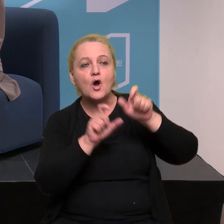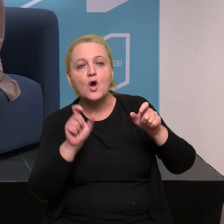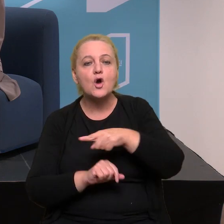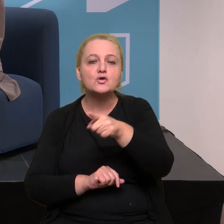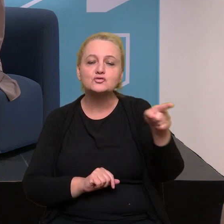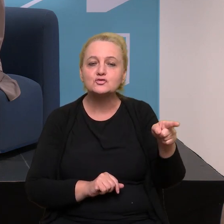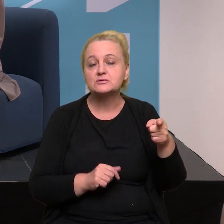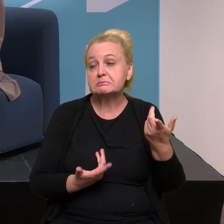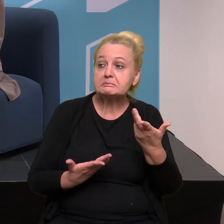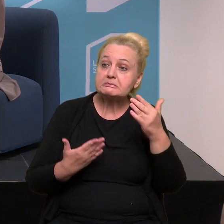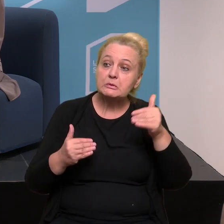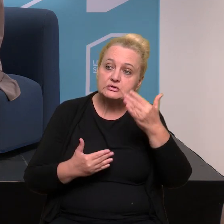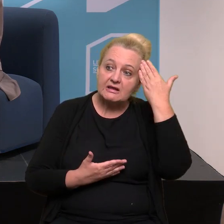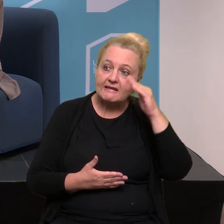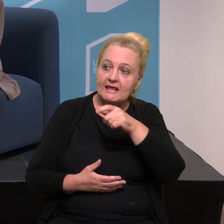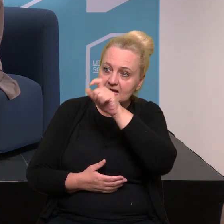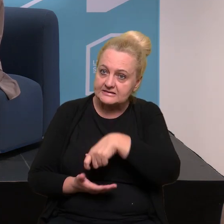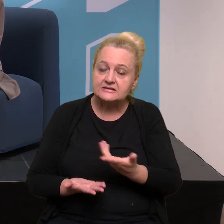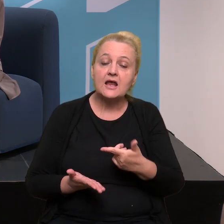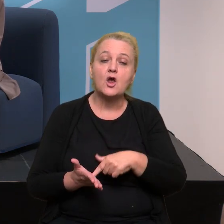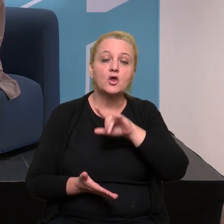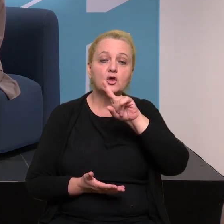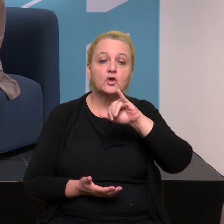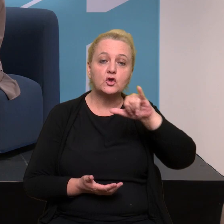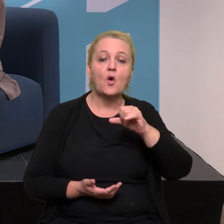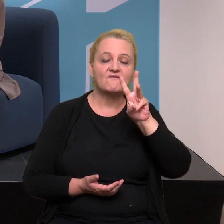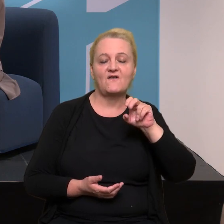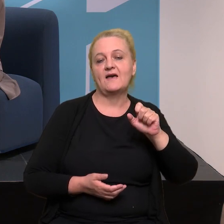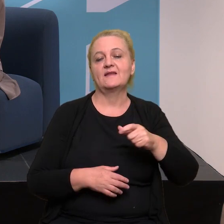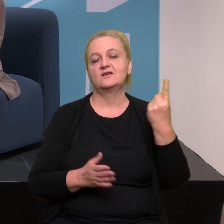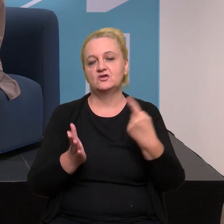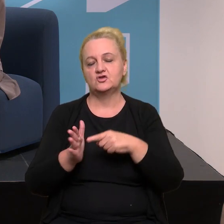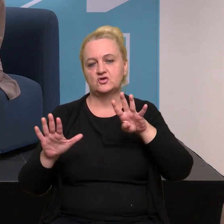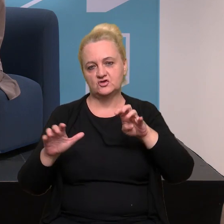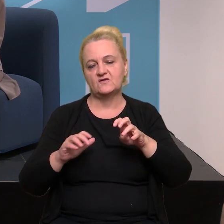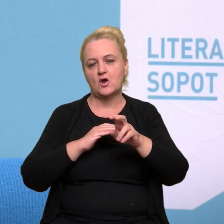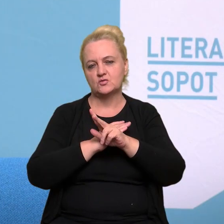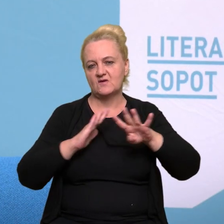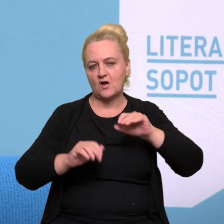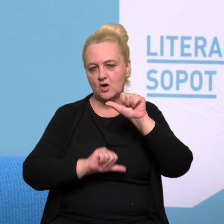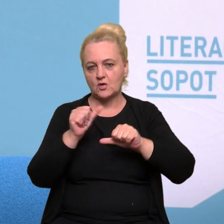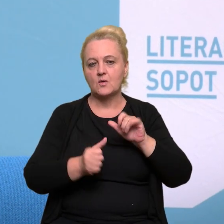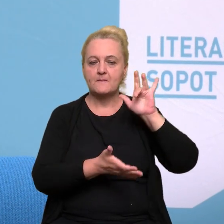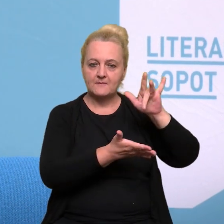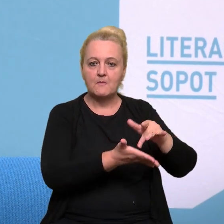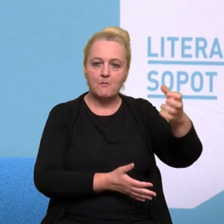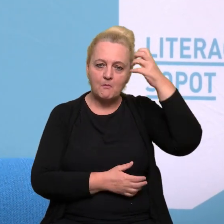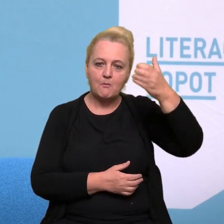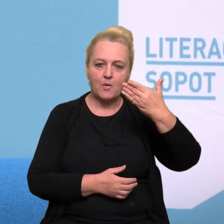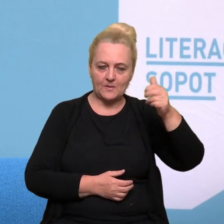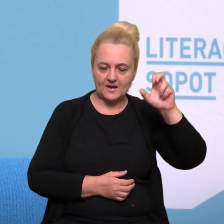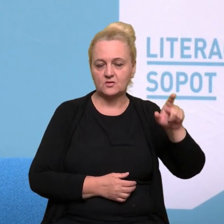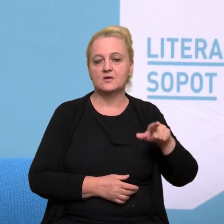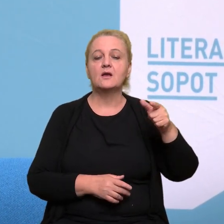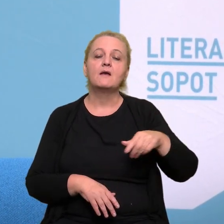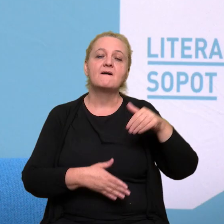polskim czytelnikom jesteś znana. Jovanna urodziła się w 1989 roku w Monachium, wychowywała się